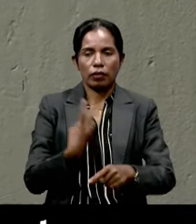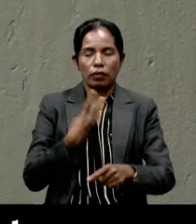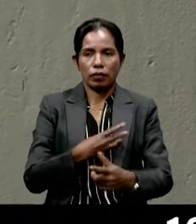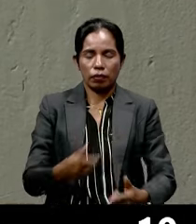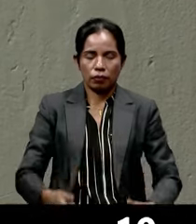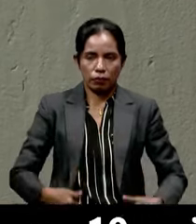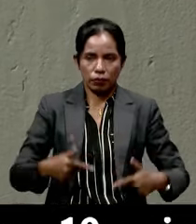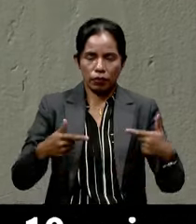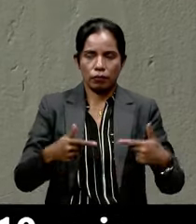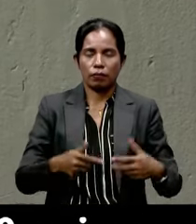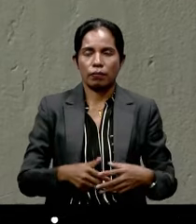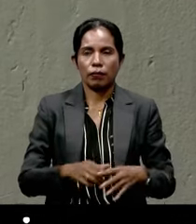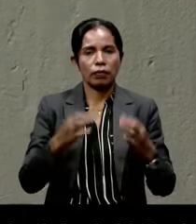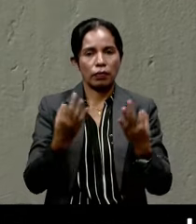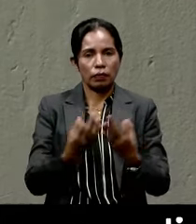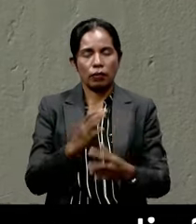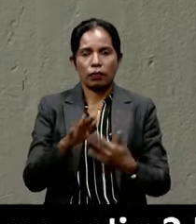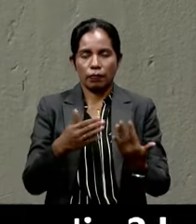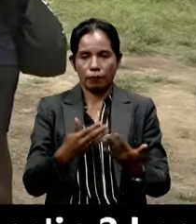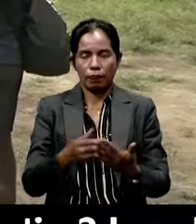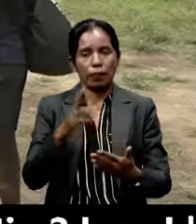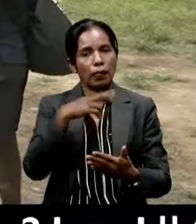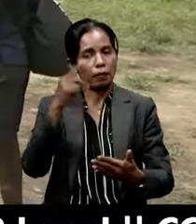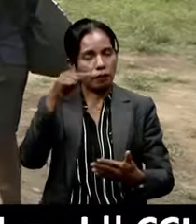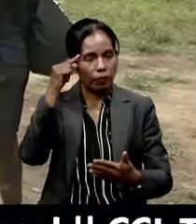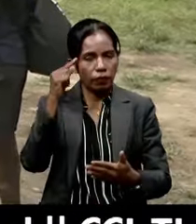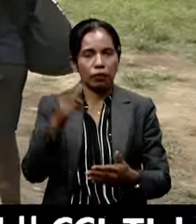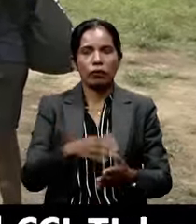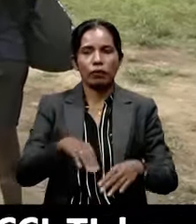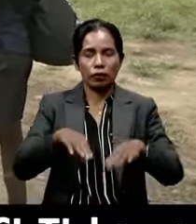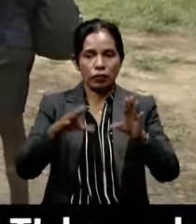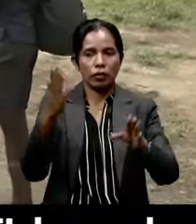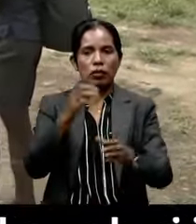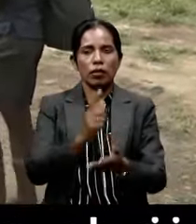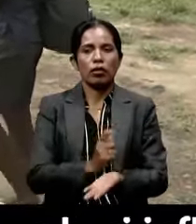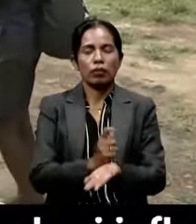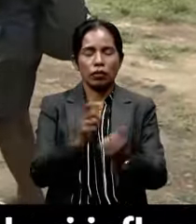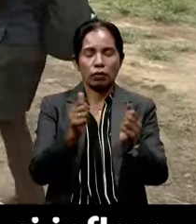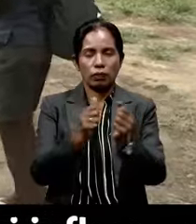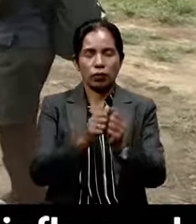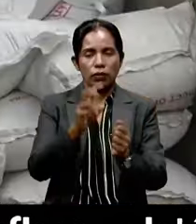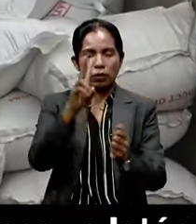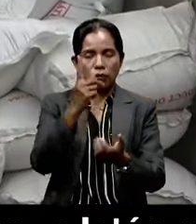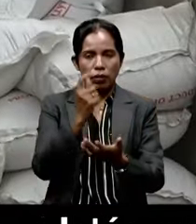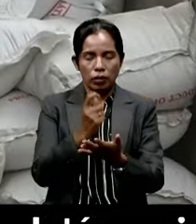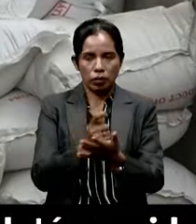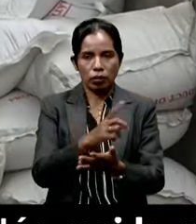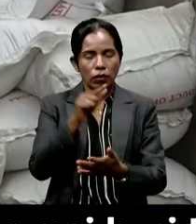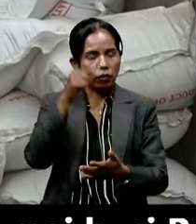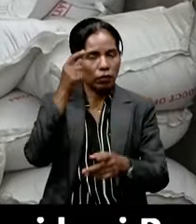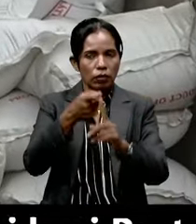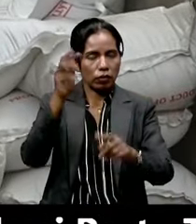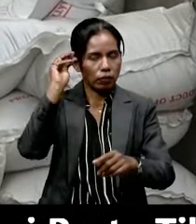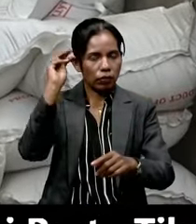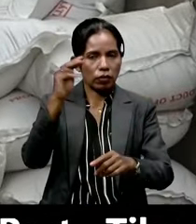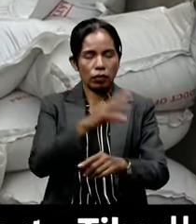tene morisi dulu ba familia sira Fos nebe governo fani administrativa atauru ne hamu tuk saka rihun roa. Antes ne governo liusi ministeru